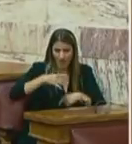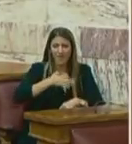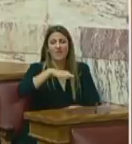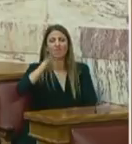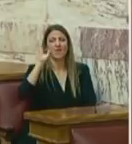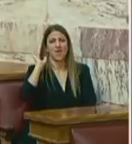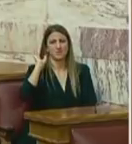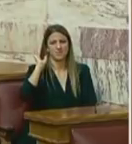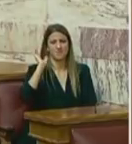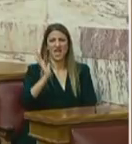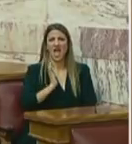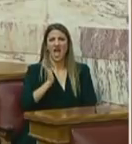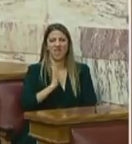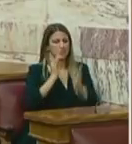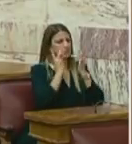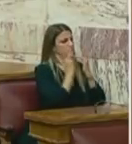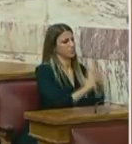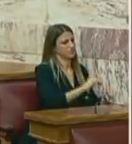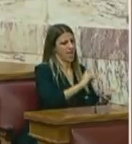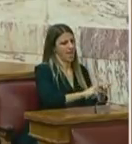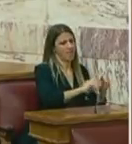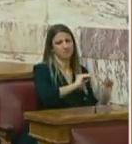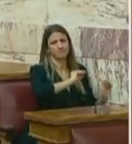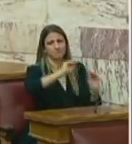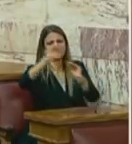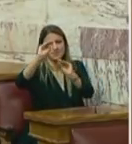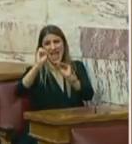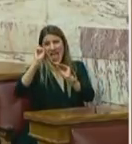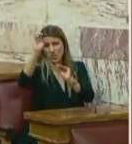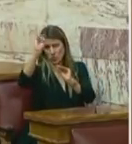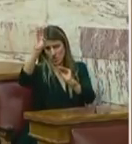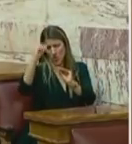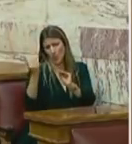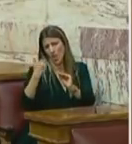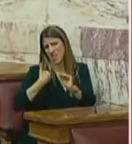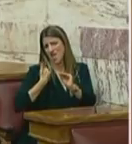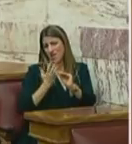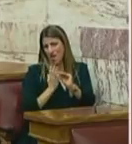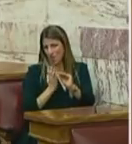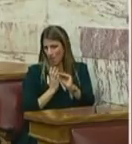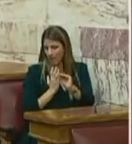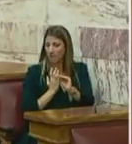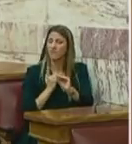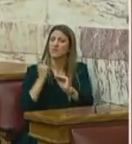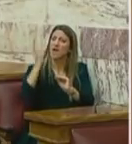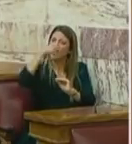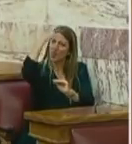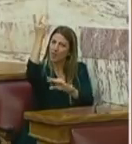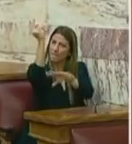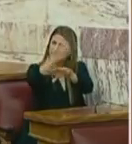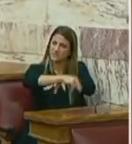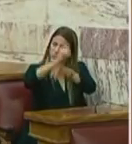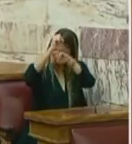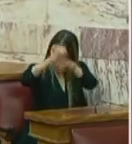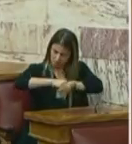του brain drain, ναι, έχουν το δικαίωμα να ψηφίζουν από τις χώρες διαμονής τους,